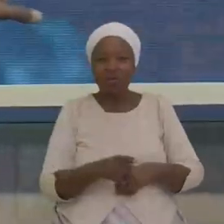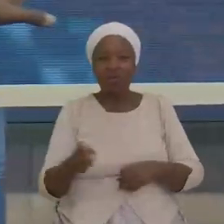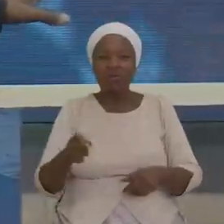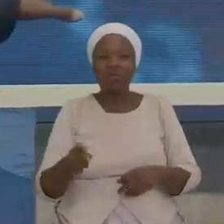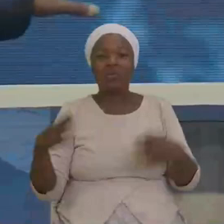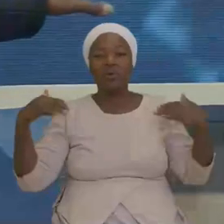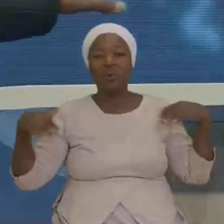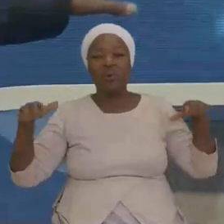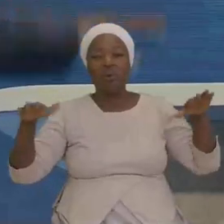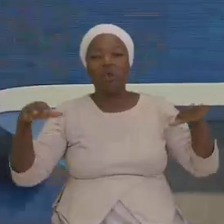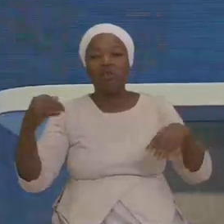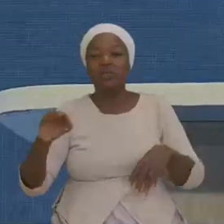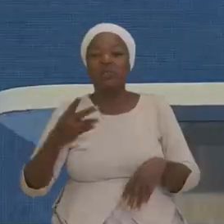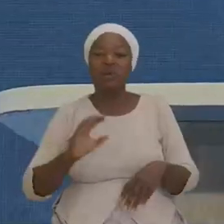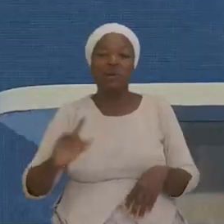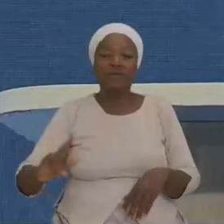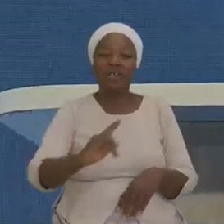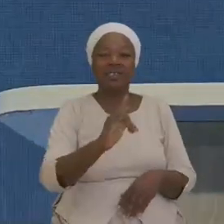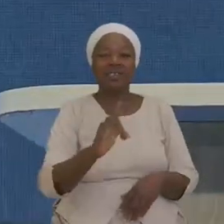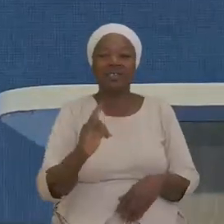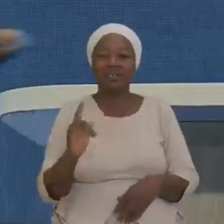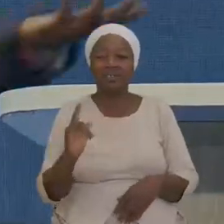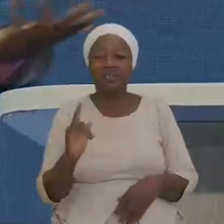de ces ailes de notre vol.